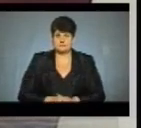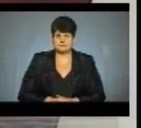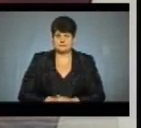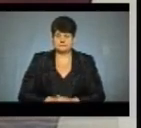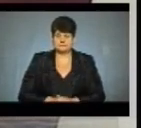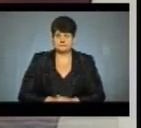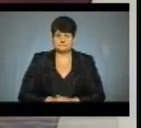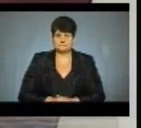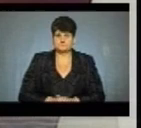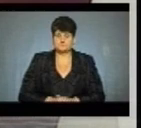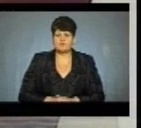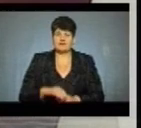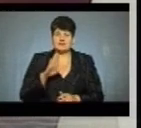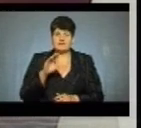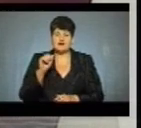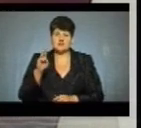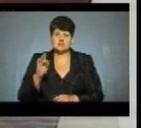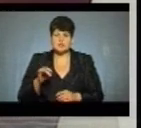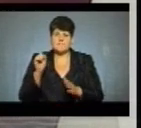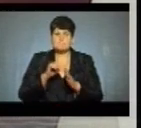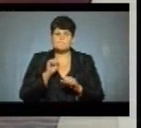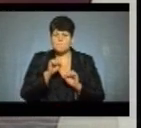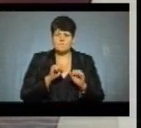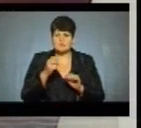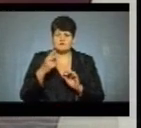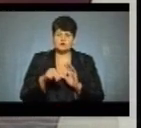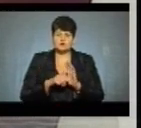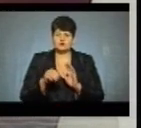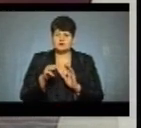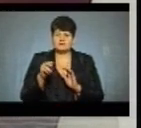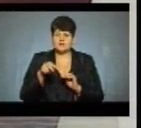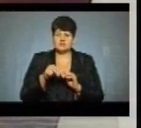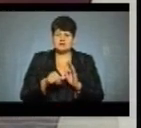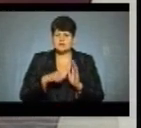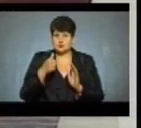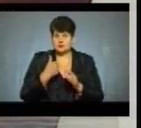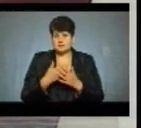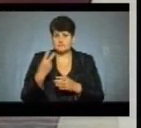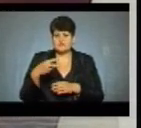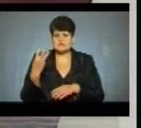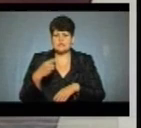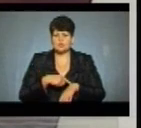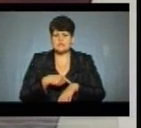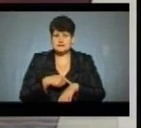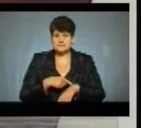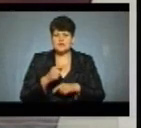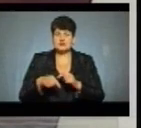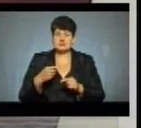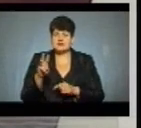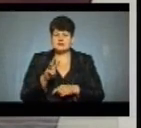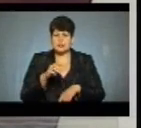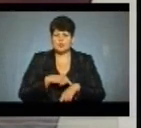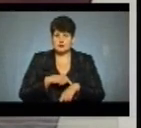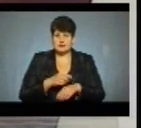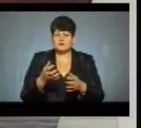Ващенко. Віталія Ващенка побили 26 травня 2016 року близько 23 години. За 3 години від